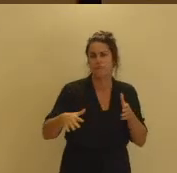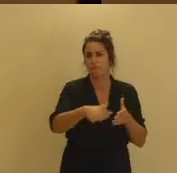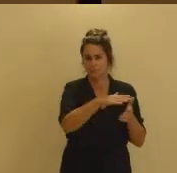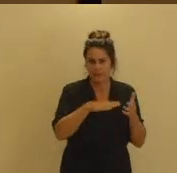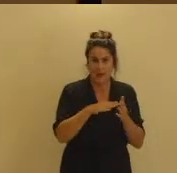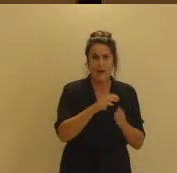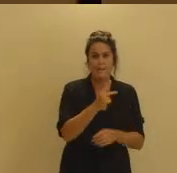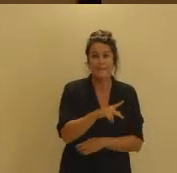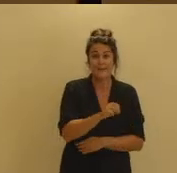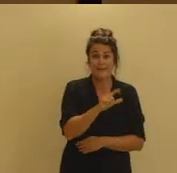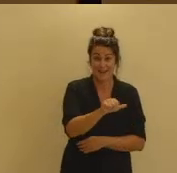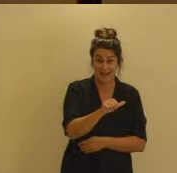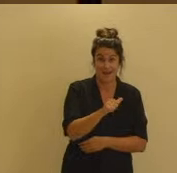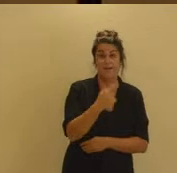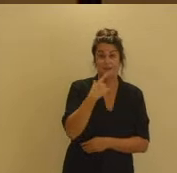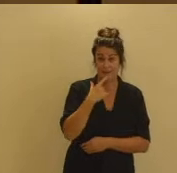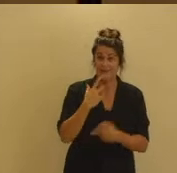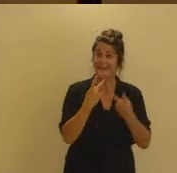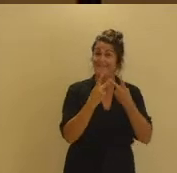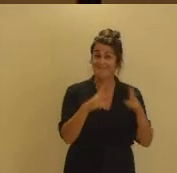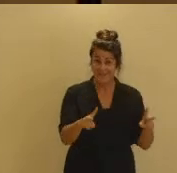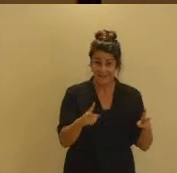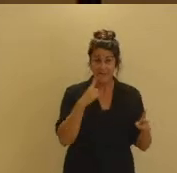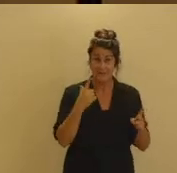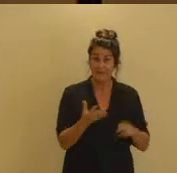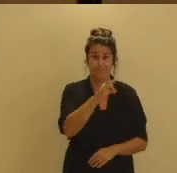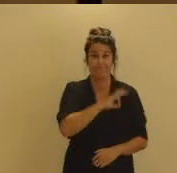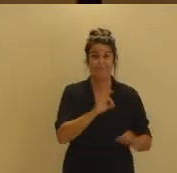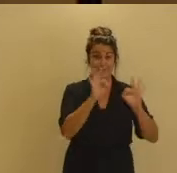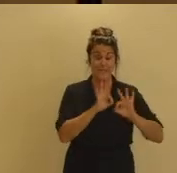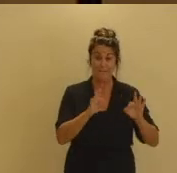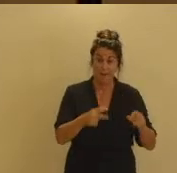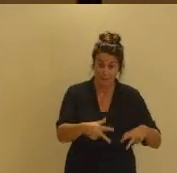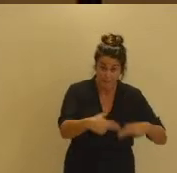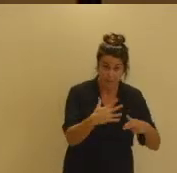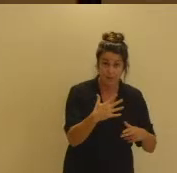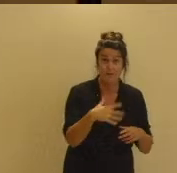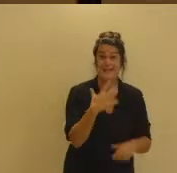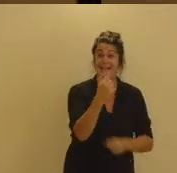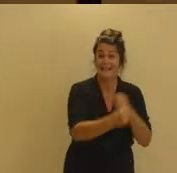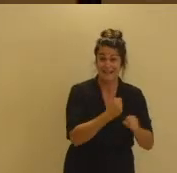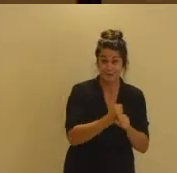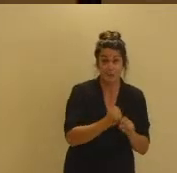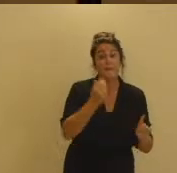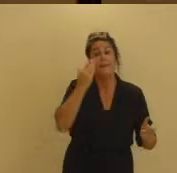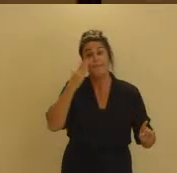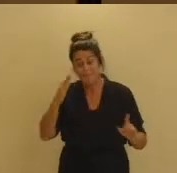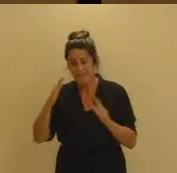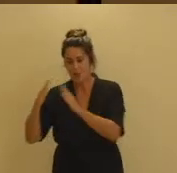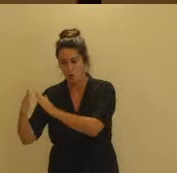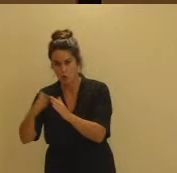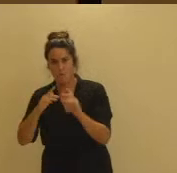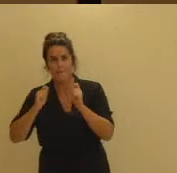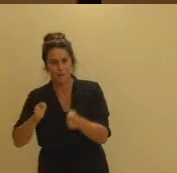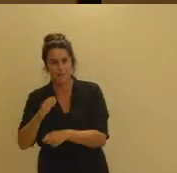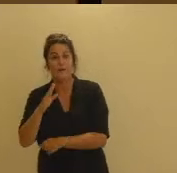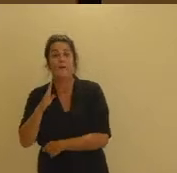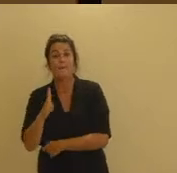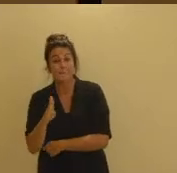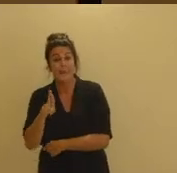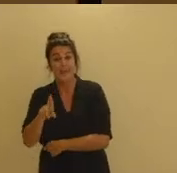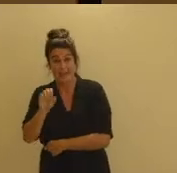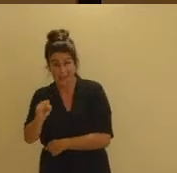de cette recette pendant 15 ans. Pour la même opération en BRS, avec un abattement